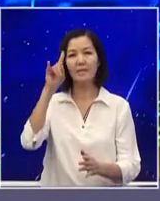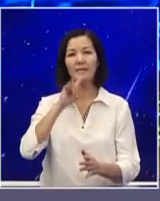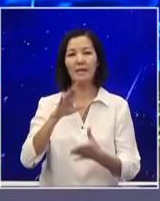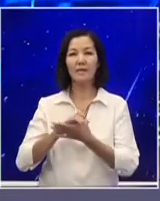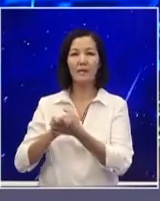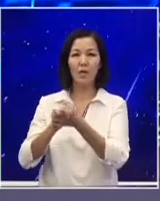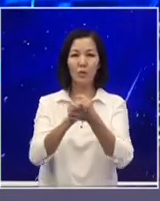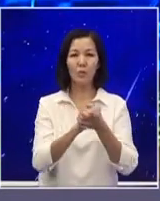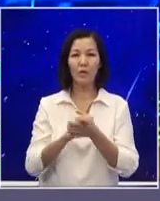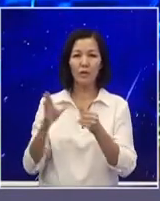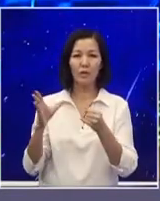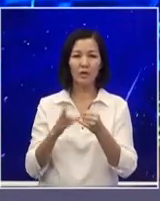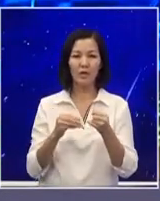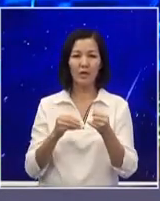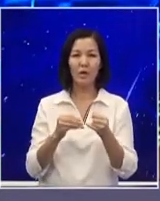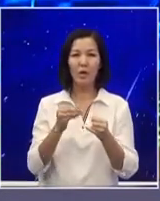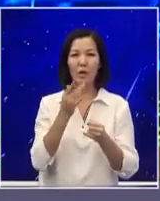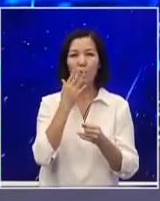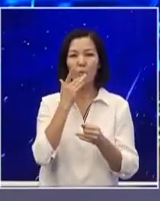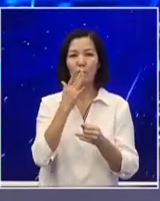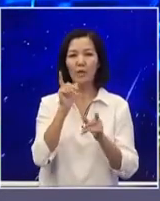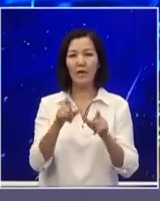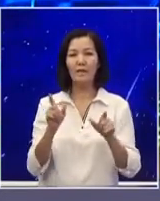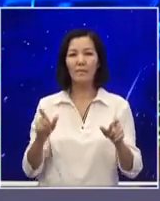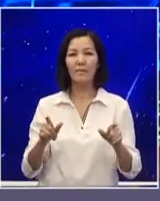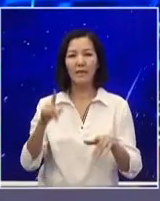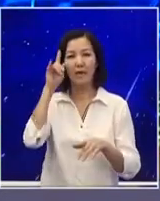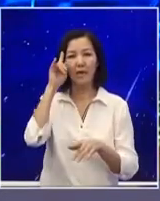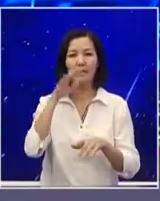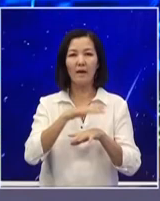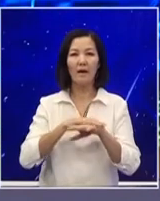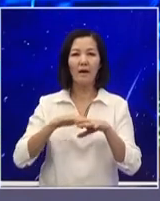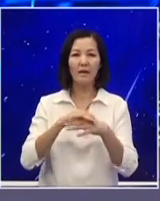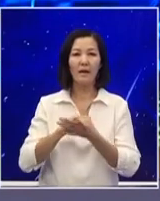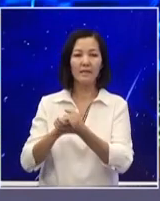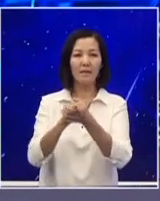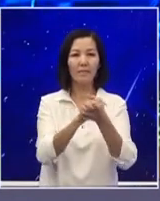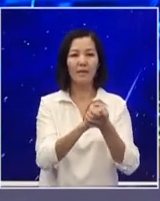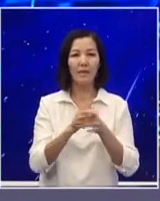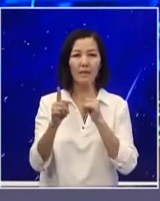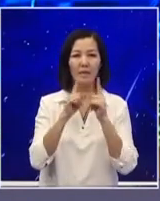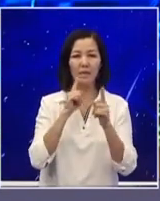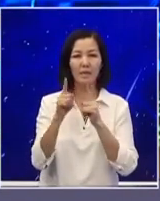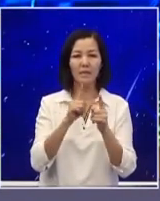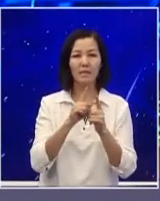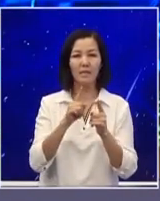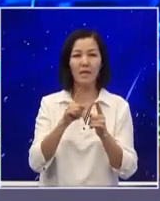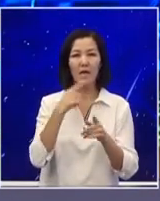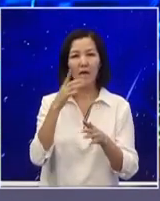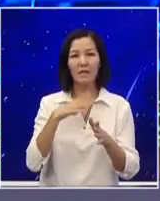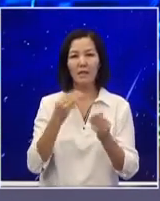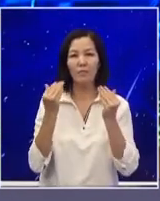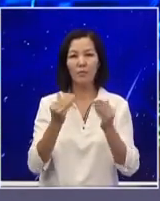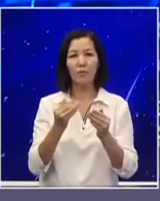Қазақстан татулық пен бірліктің мекені. Бұл өзге ұлт өкілдерінің Қазақстан халқы ассамблеясы кеңесінің отырысында айтқаны. Бүгін елордада